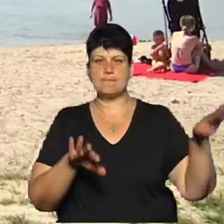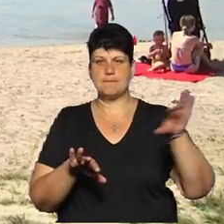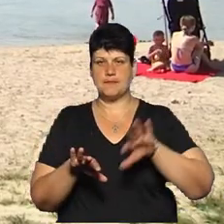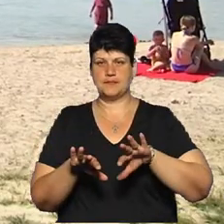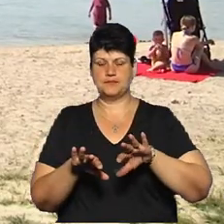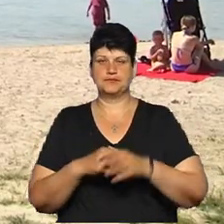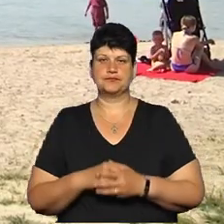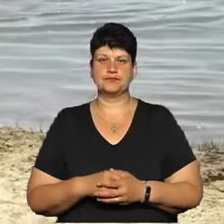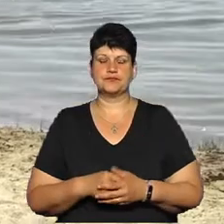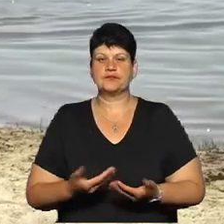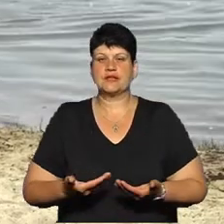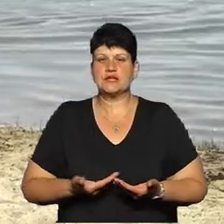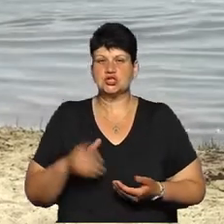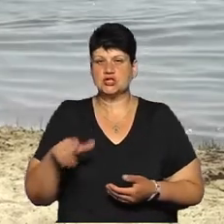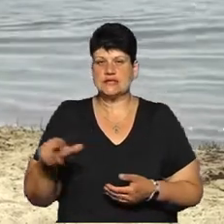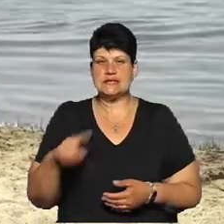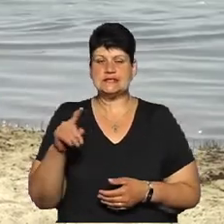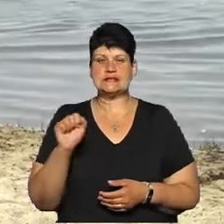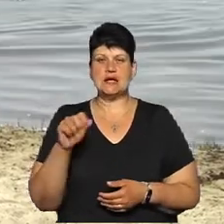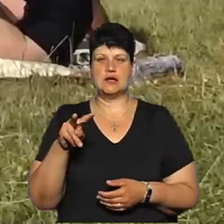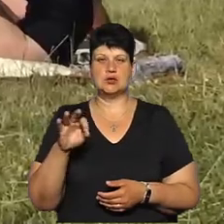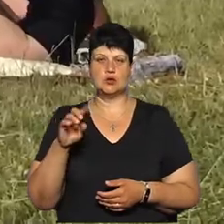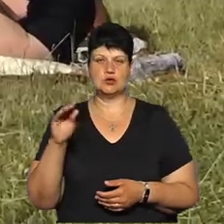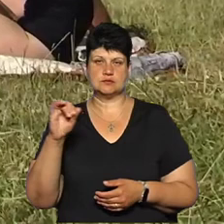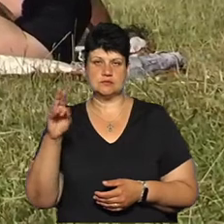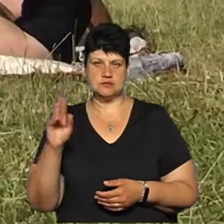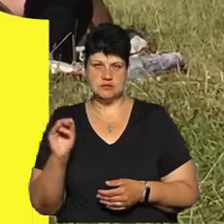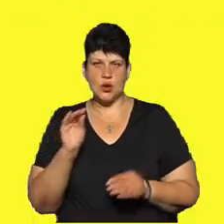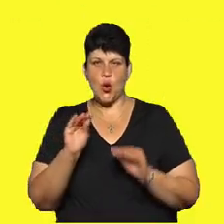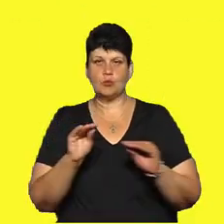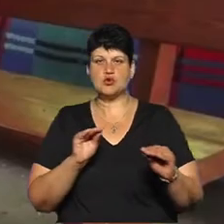Жителі Залозецької громади власними силами облаштували пляж.